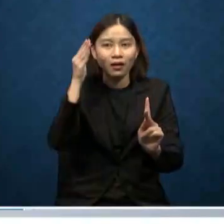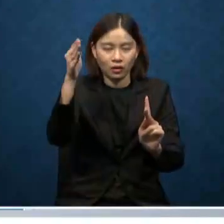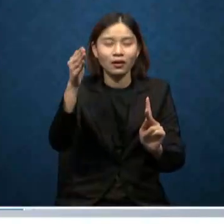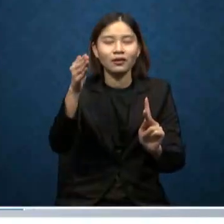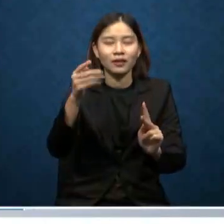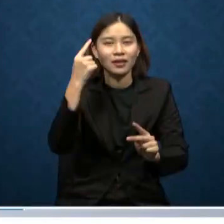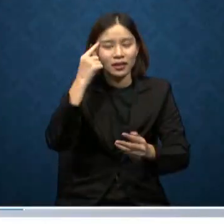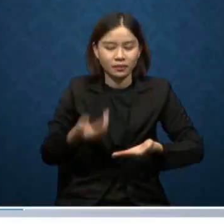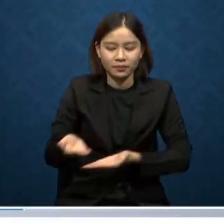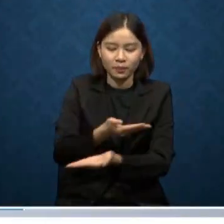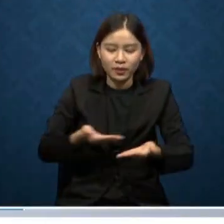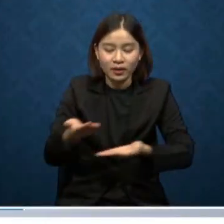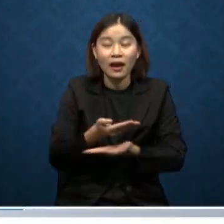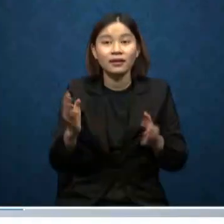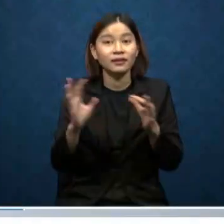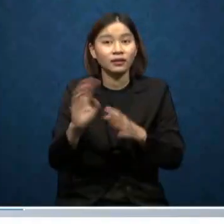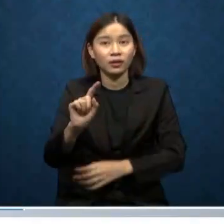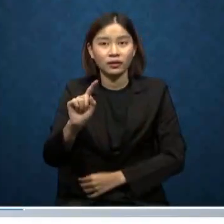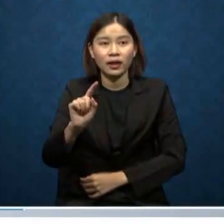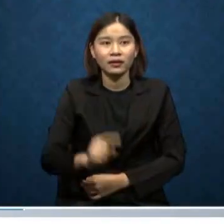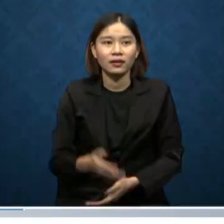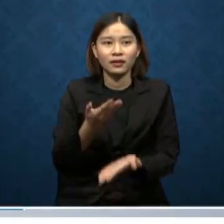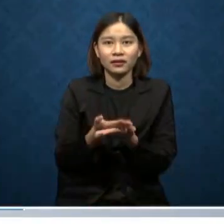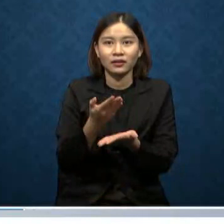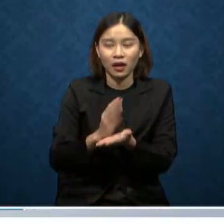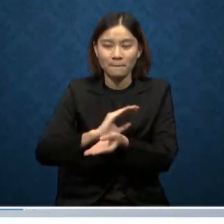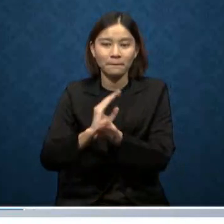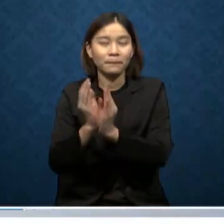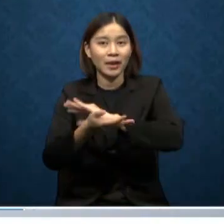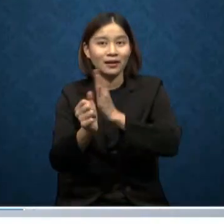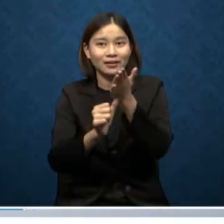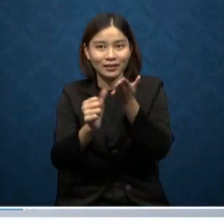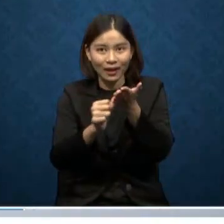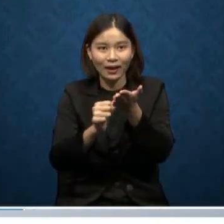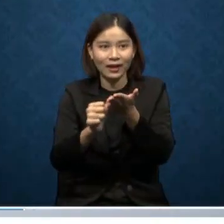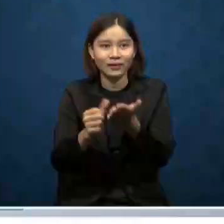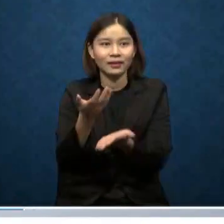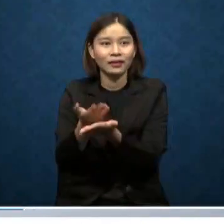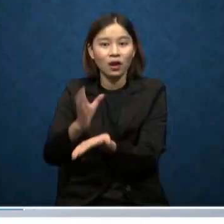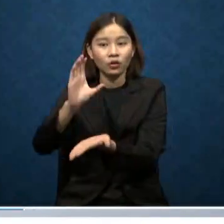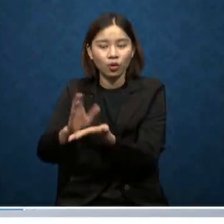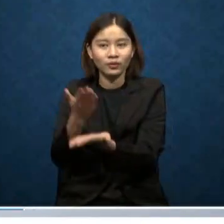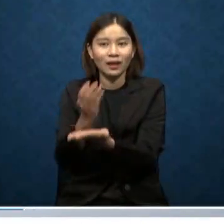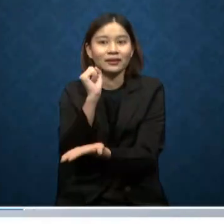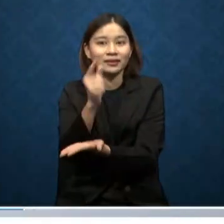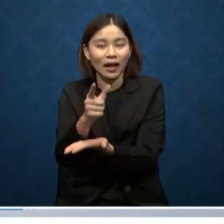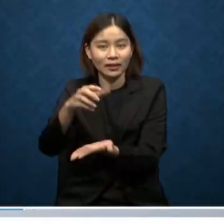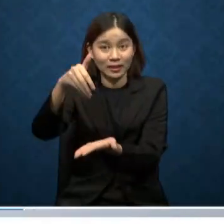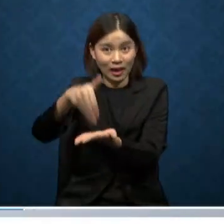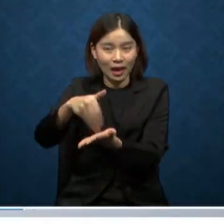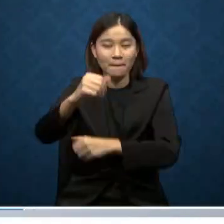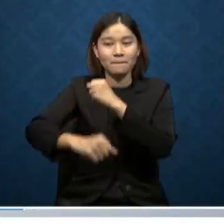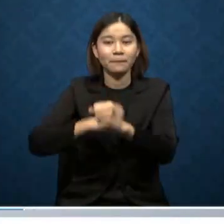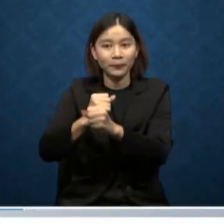ไปพิจรณาเพที่จะดูใเรองการใช้การแปรยติหรอการใช้งบรายจายกลางปีหรอการใช